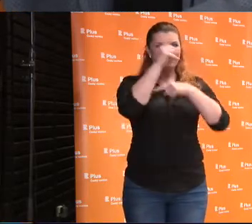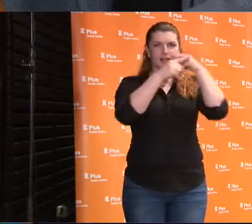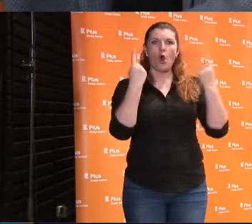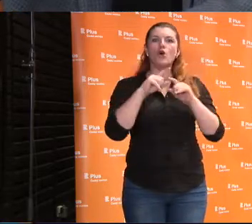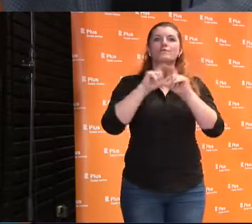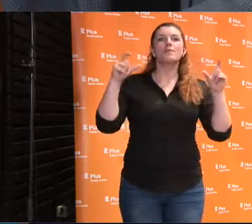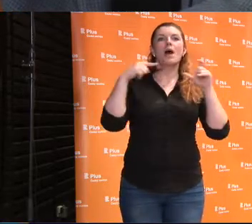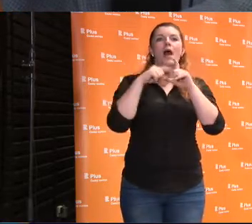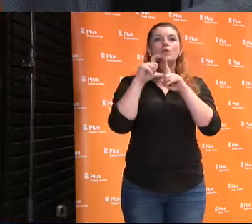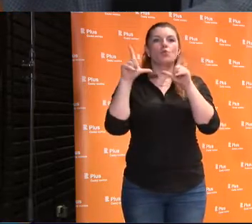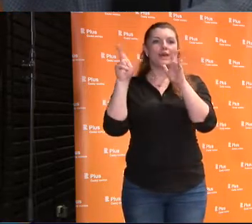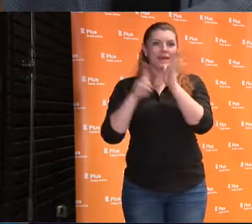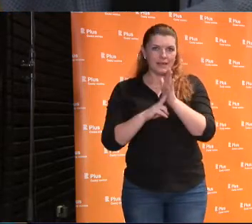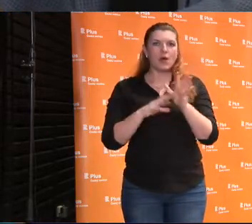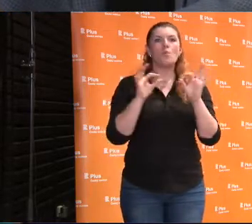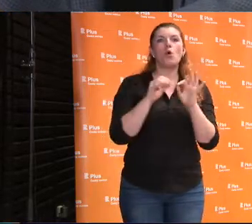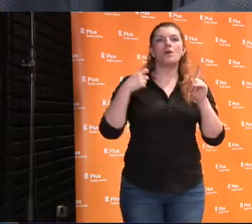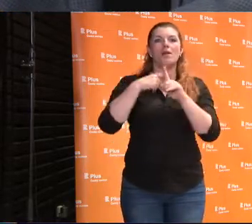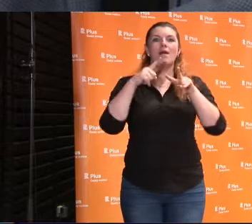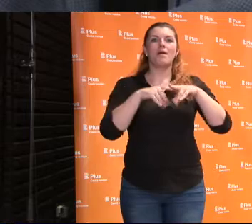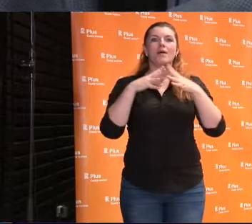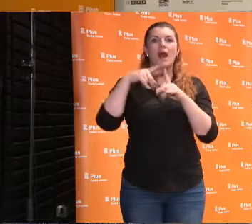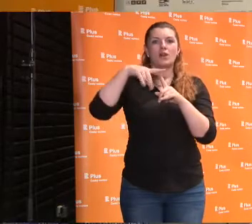společnosti Eduin Bohumil Kartous. Dobrý večer. Dobrý večer.